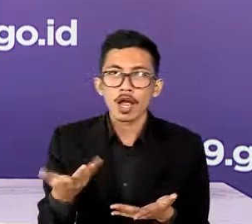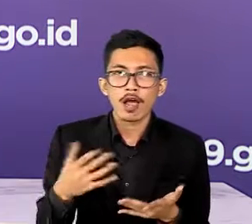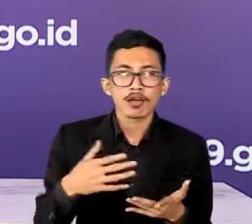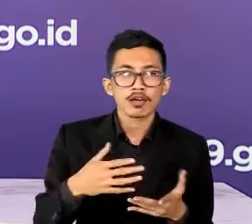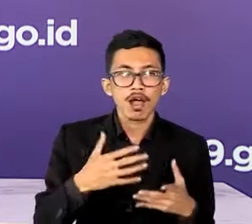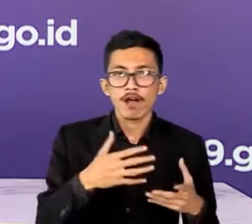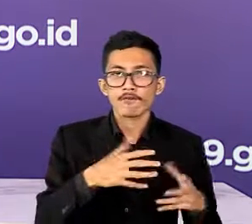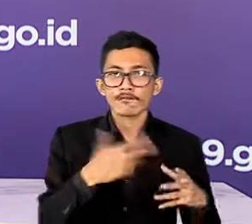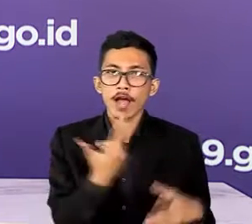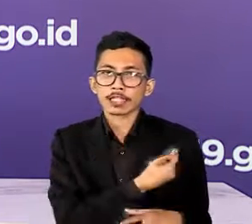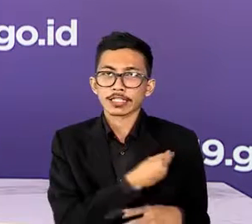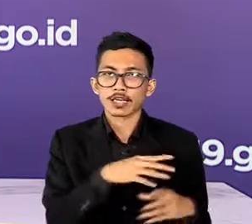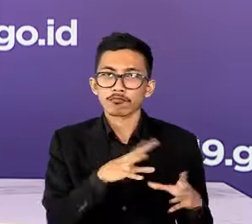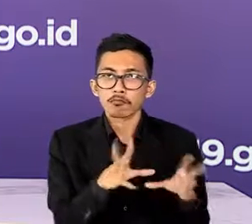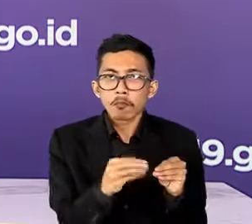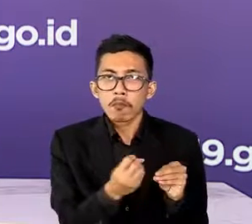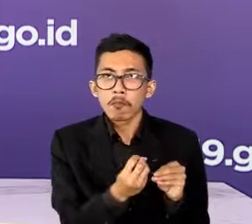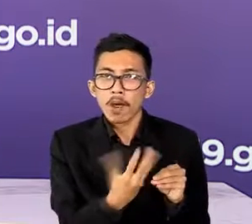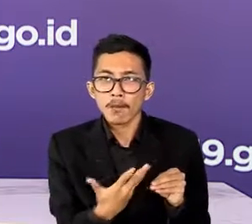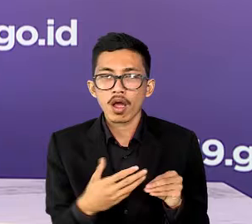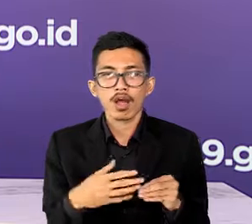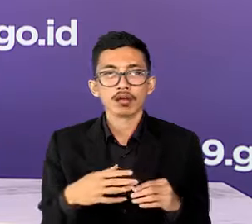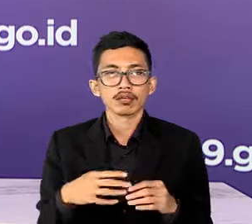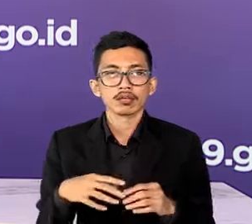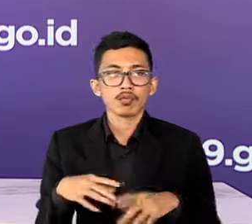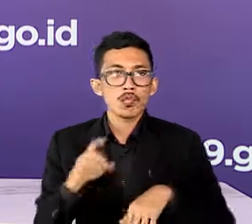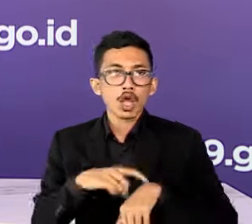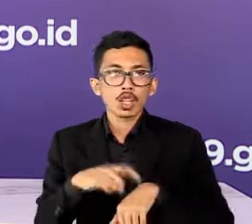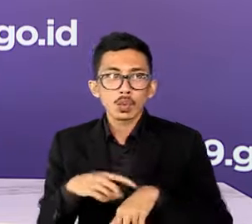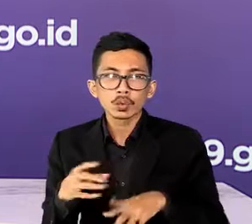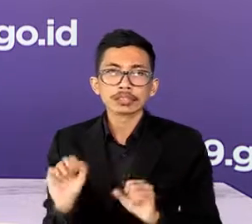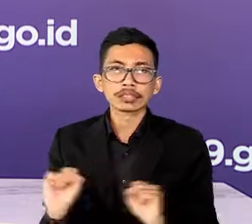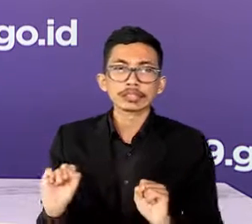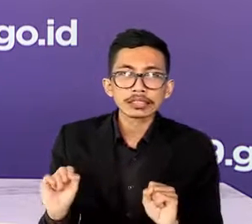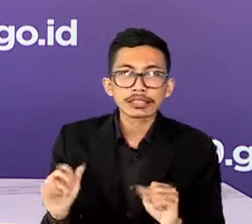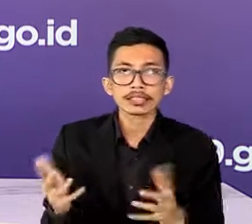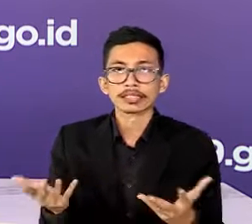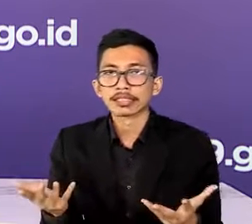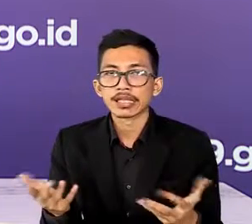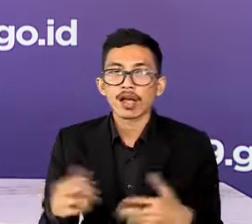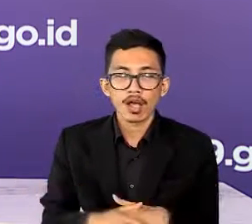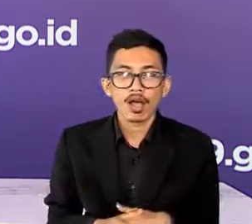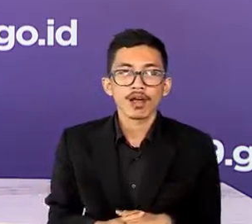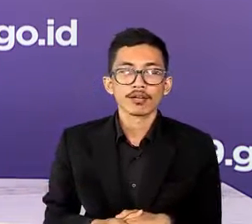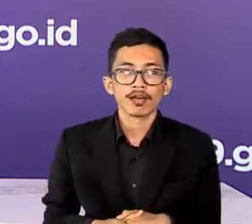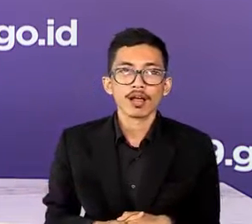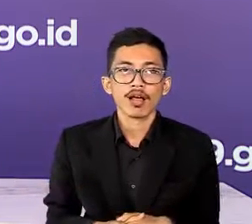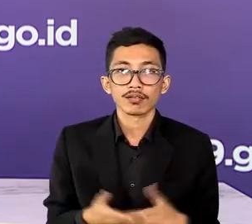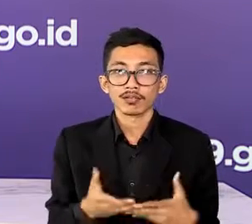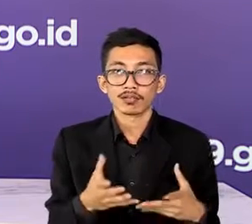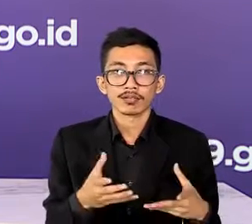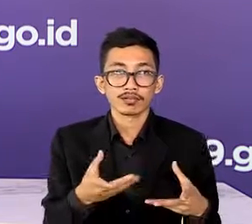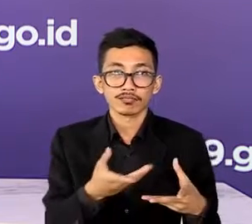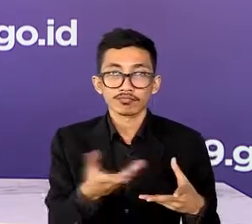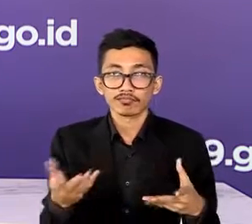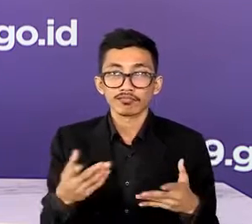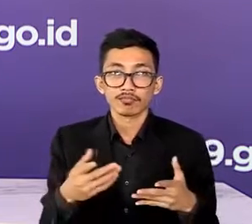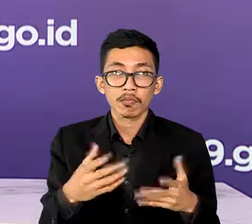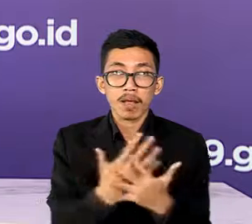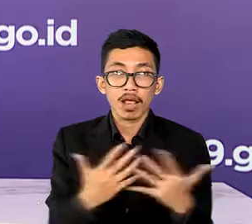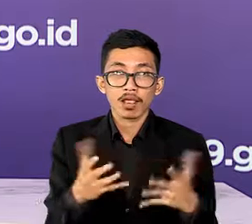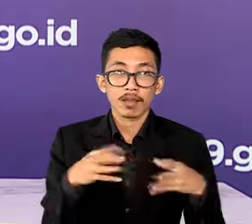vaksin dan kecepatan laju vaksinasi Oleh karena itu prioritas penerima program Booster vaksin saat ini